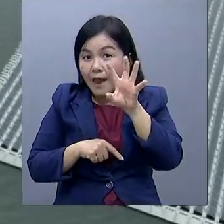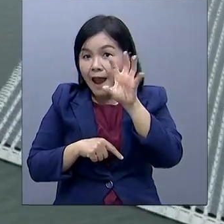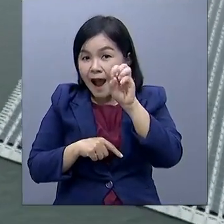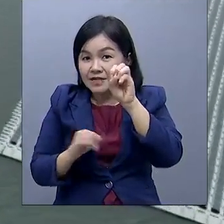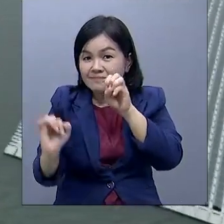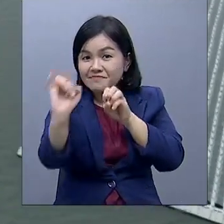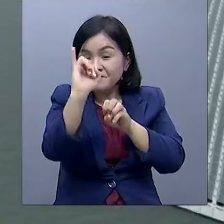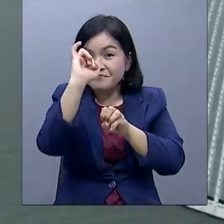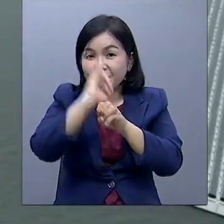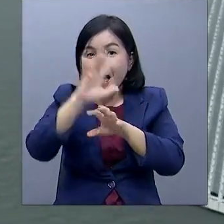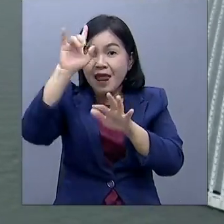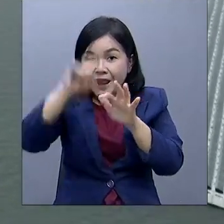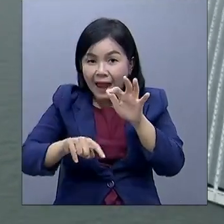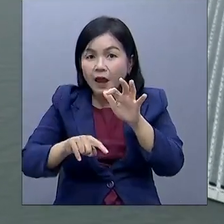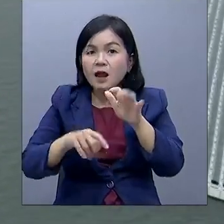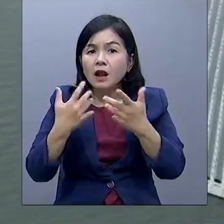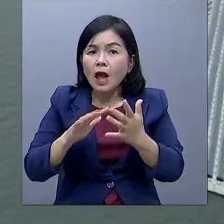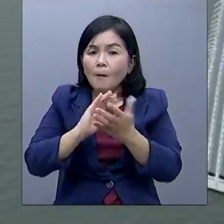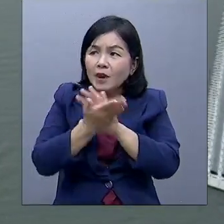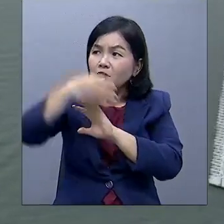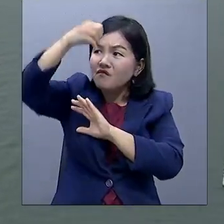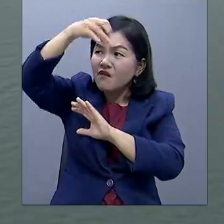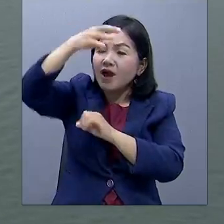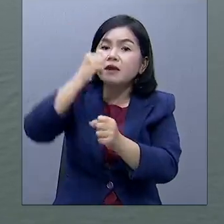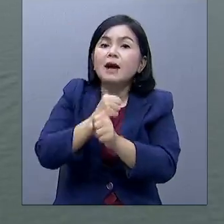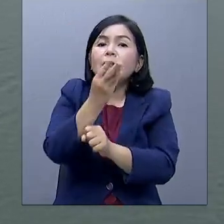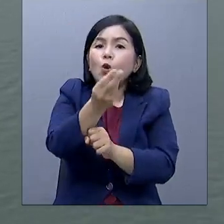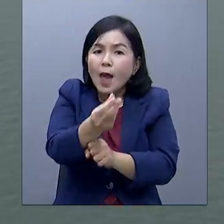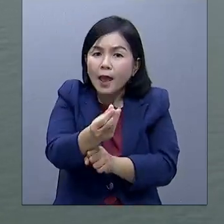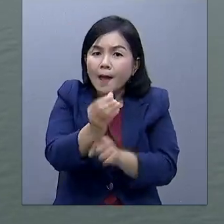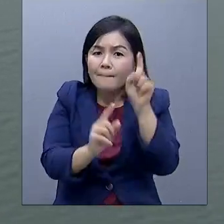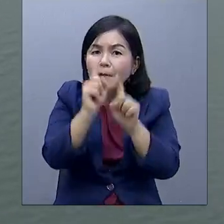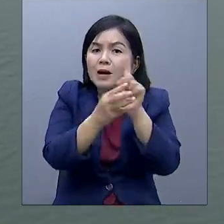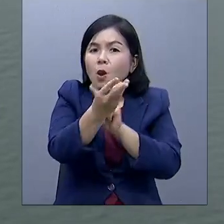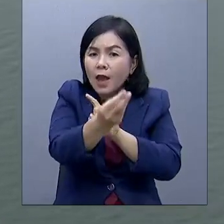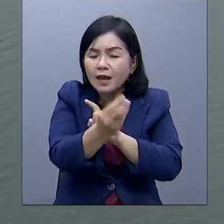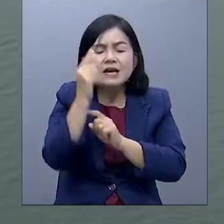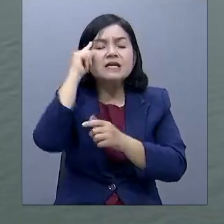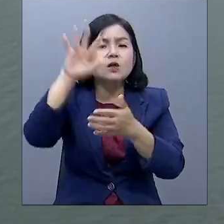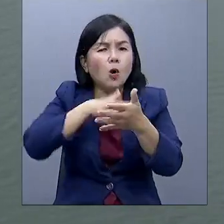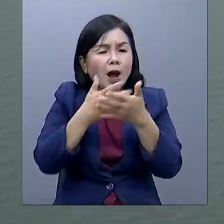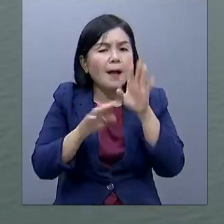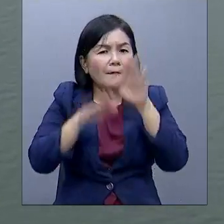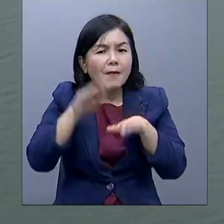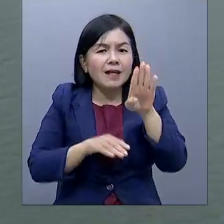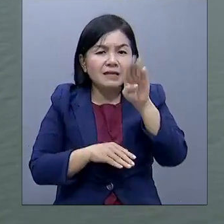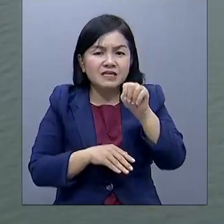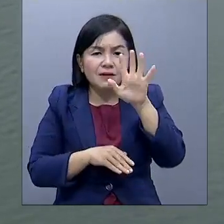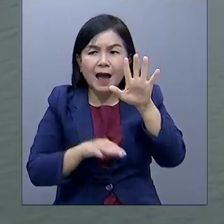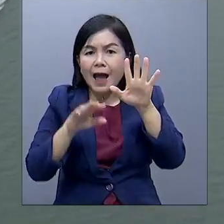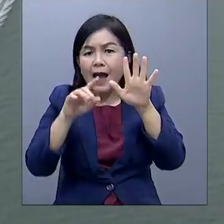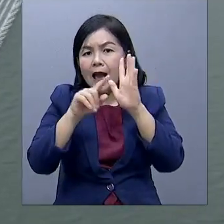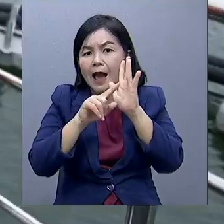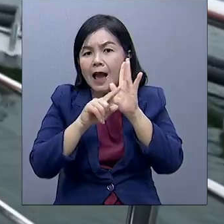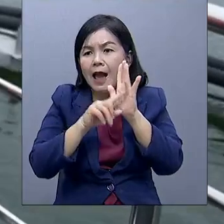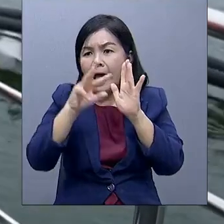ครับกำลังการผลิตอยู่ที่ประมาณเท่าไหร่คร ับ กำลังการผลิตตัวนี้นะครับตรงนี้เราก็วางโครงการไว้ที่45เมกะวัตต ์ครับผม คนทั่วไปจะ